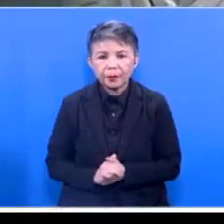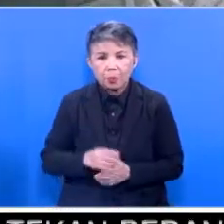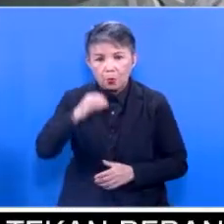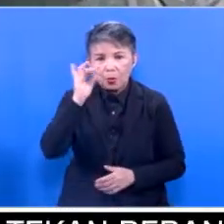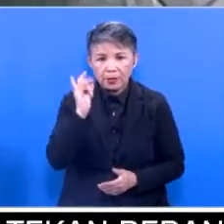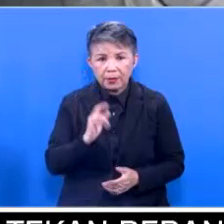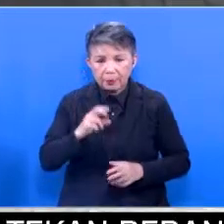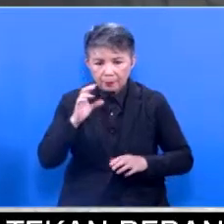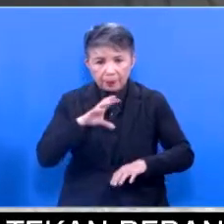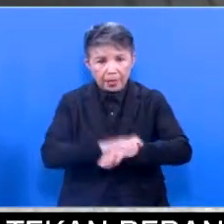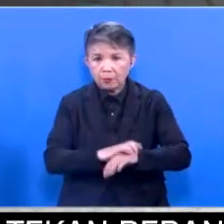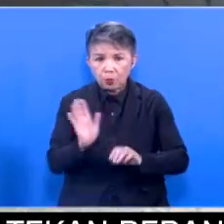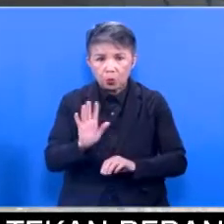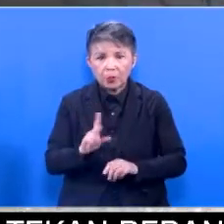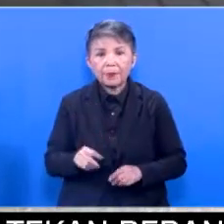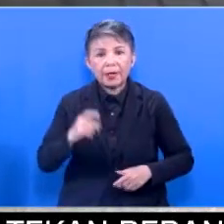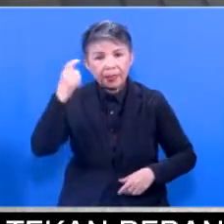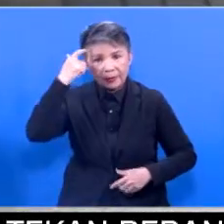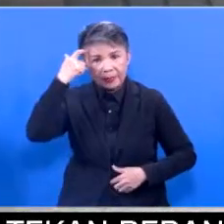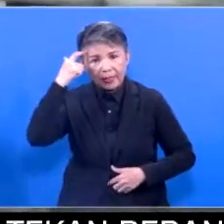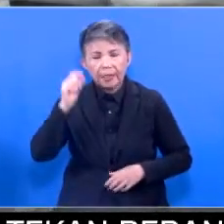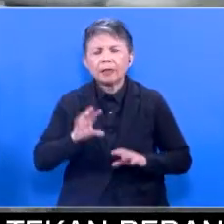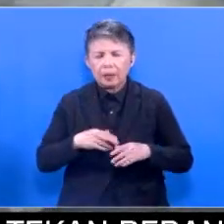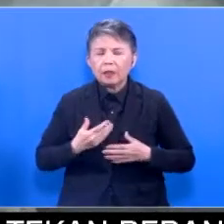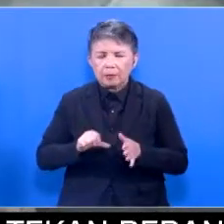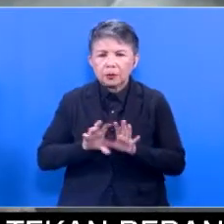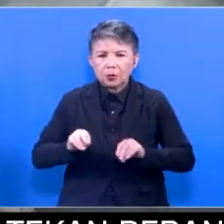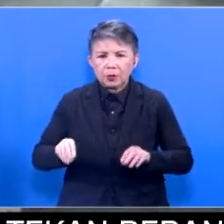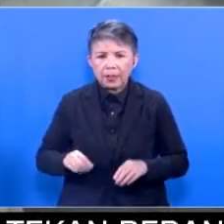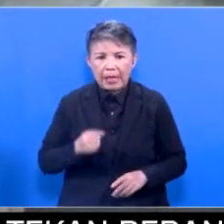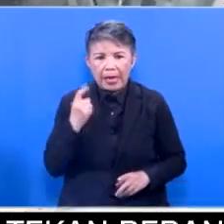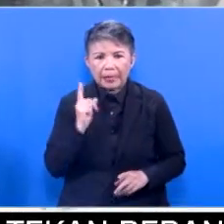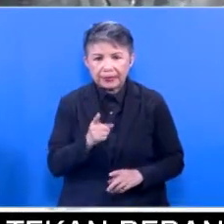polisi tidak melakukan penahanan karena tersangka bersikap kooperatif dan ancaman